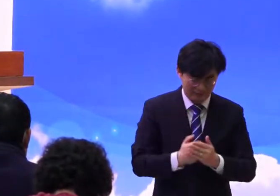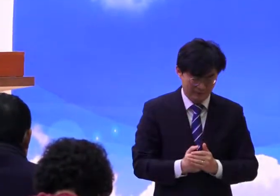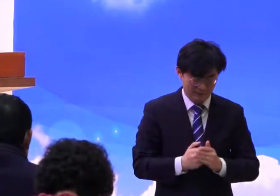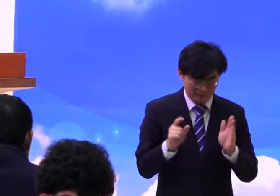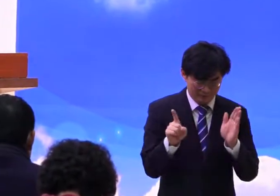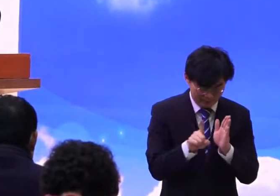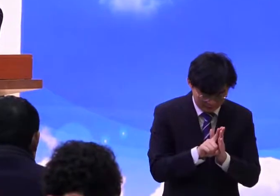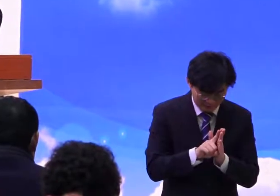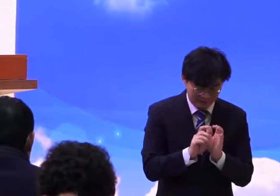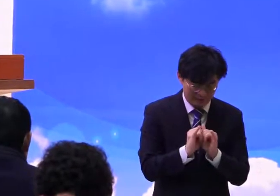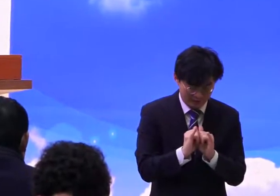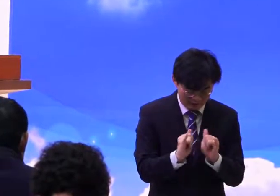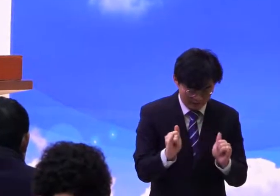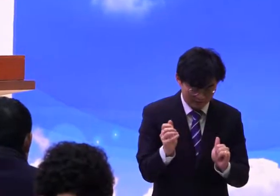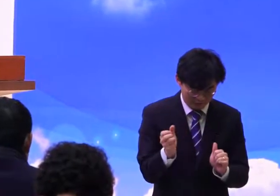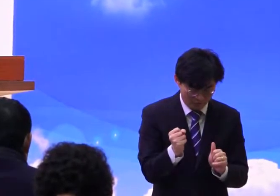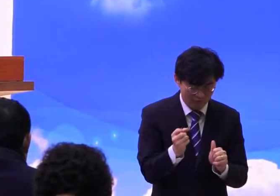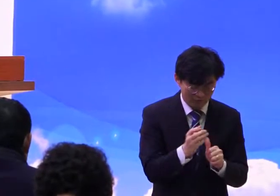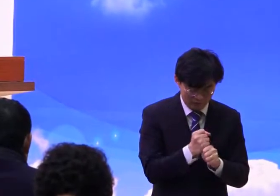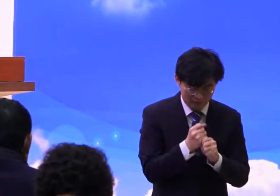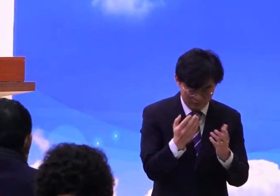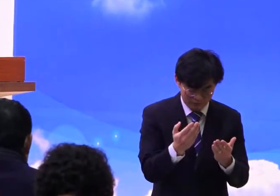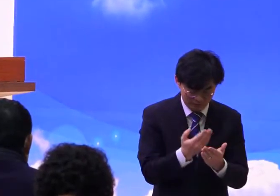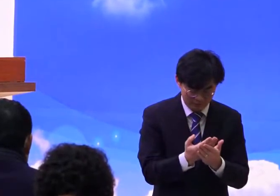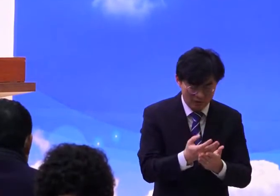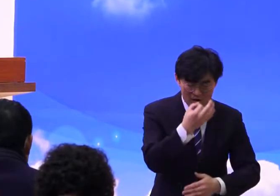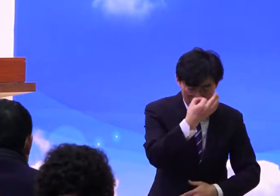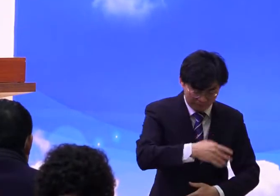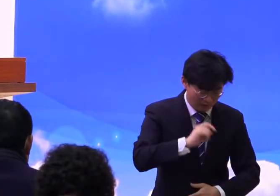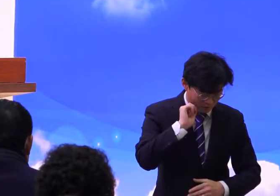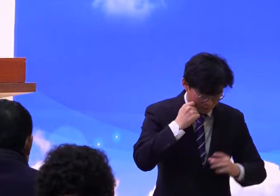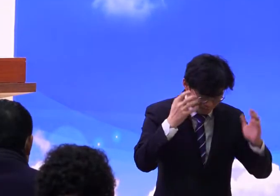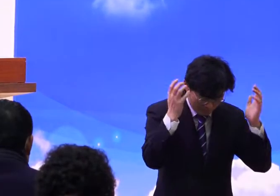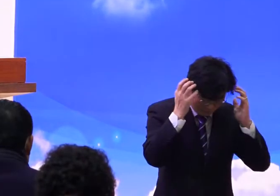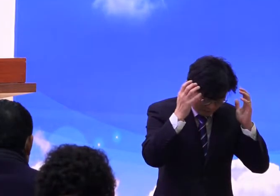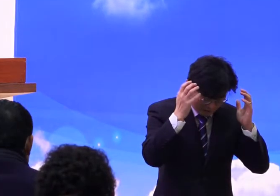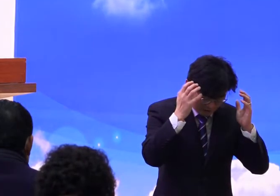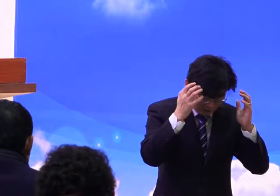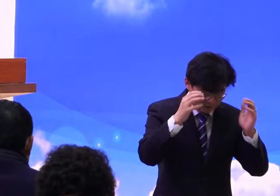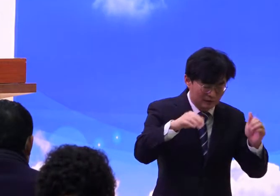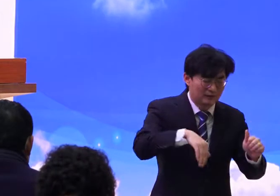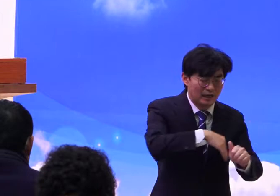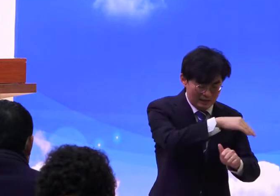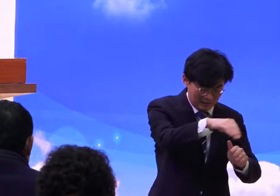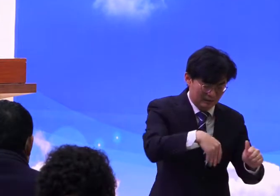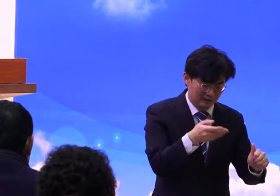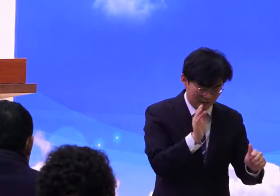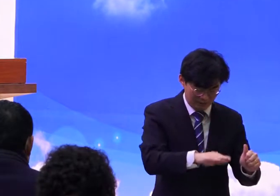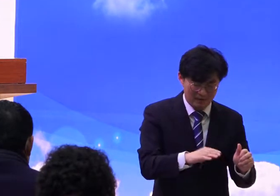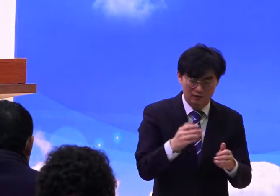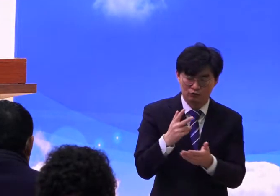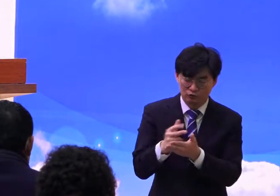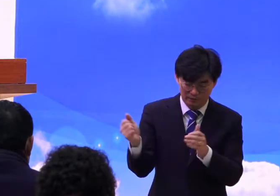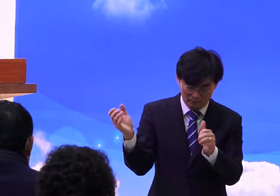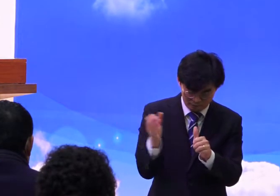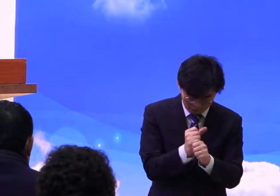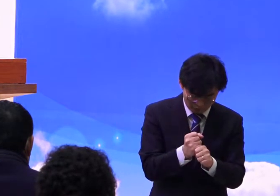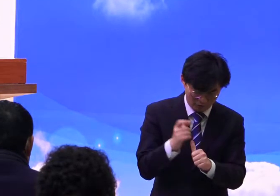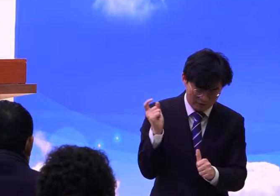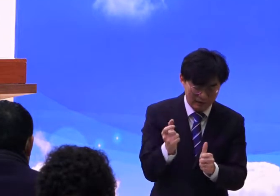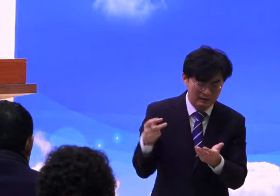믿음의 사람으로 이 힘든 세대 속에서 주님 붙들고 견고하게 서게 하여 주시니